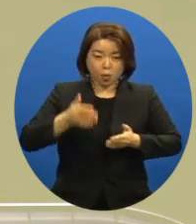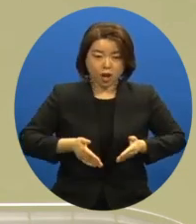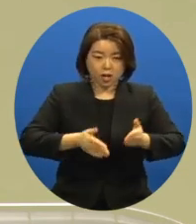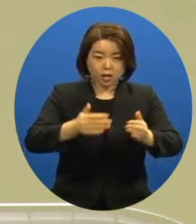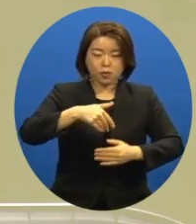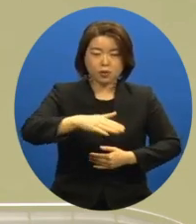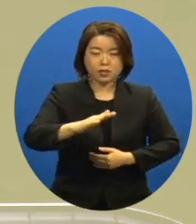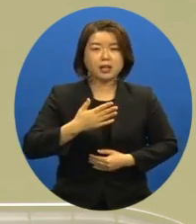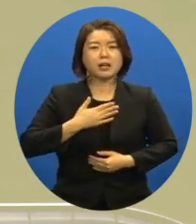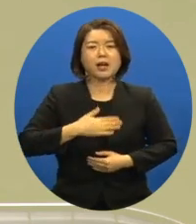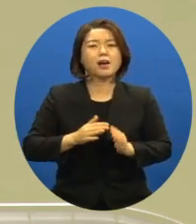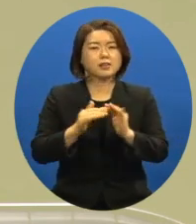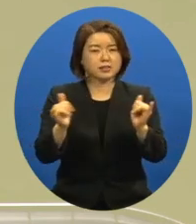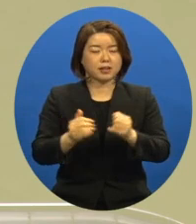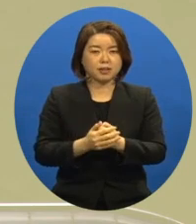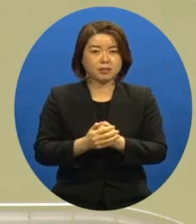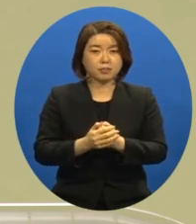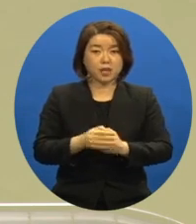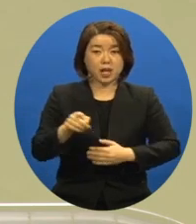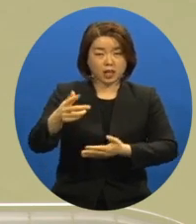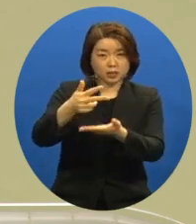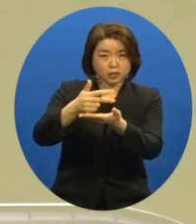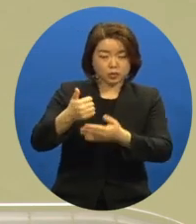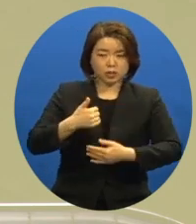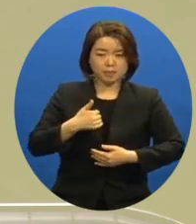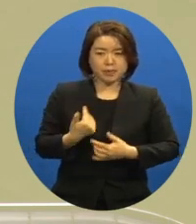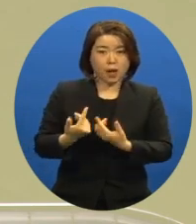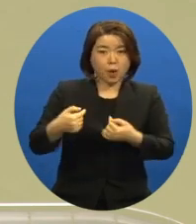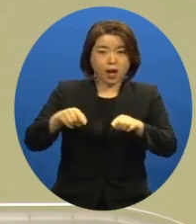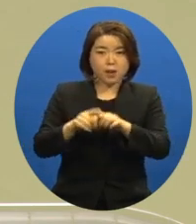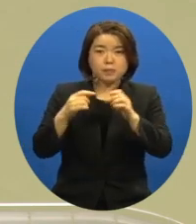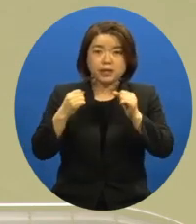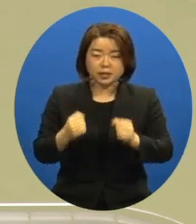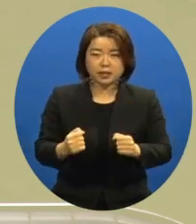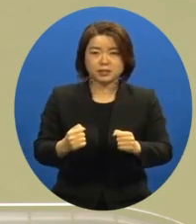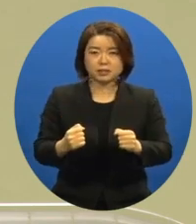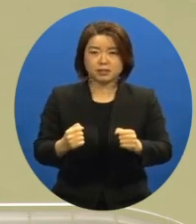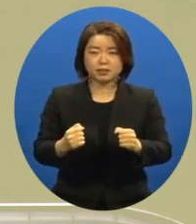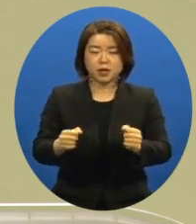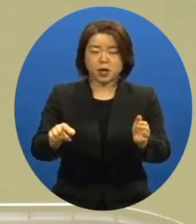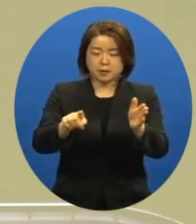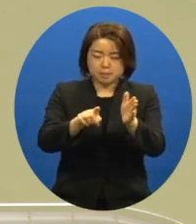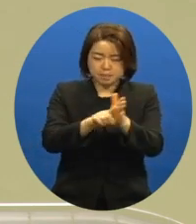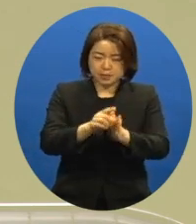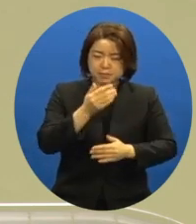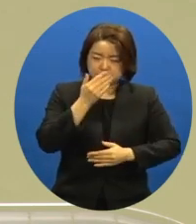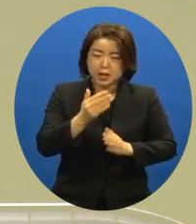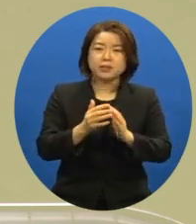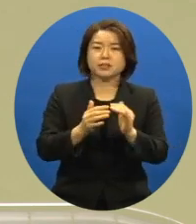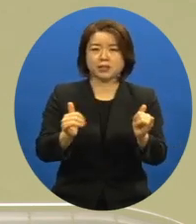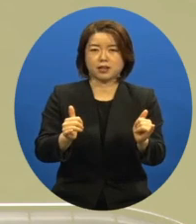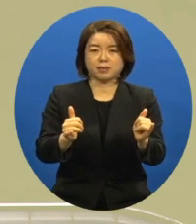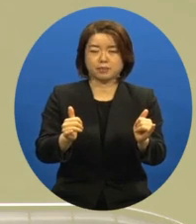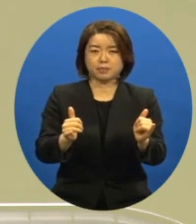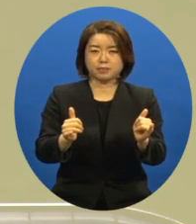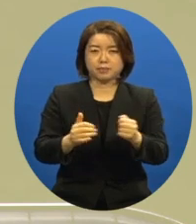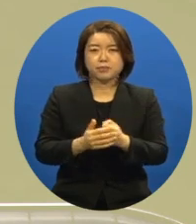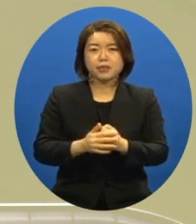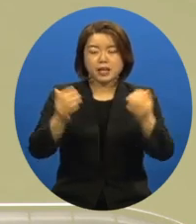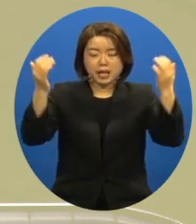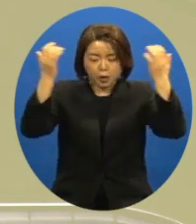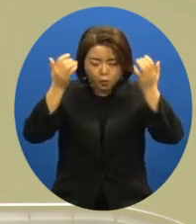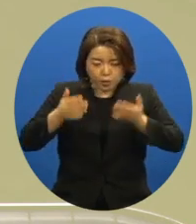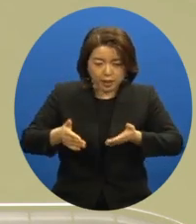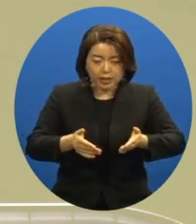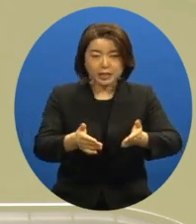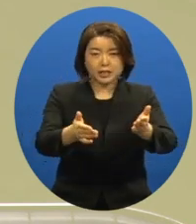사실, 그 주님이 정말 자기와 함께 계신 것을 믿어지는 사람은 고난의